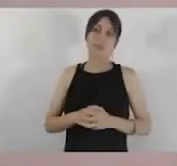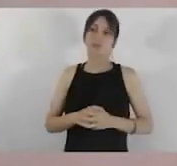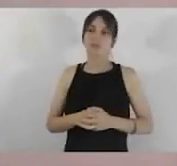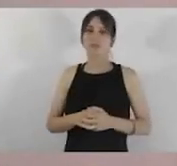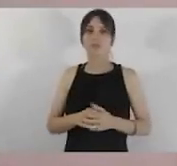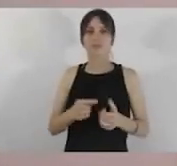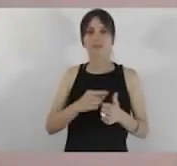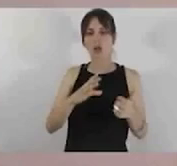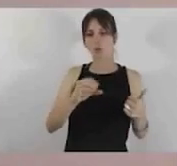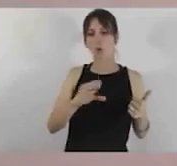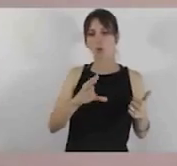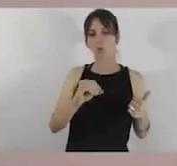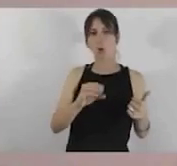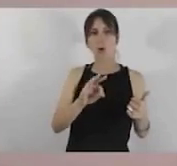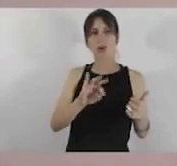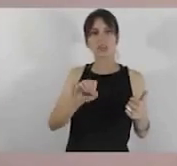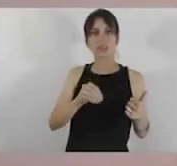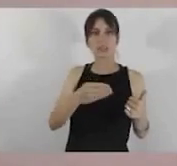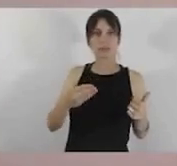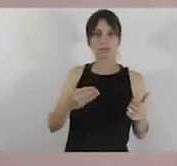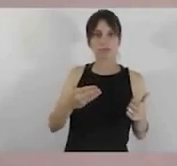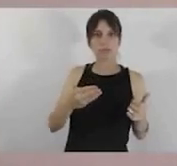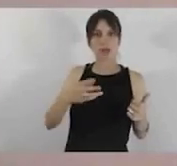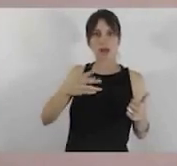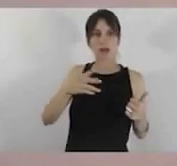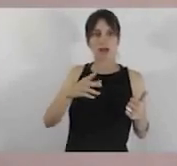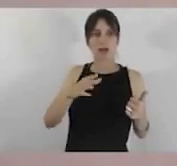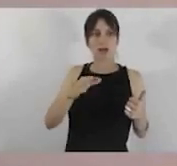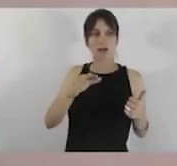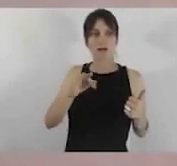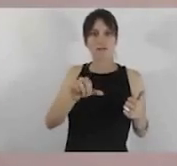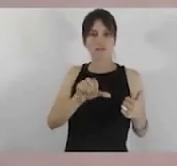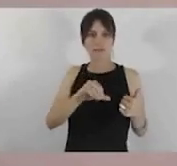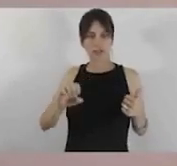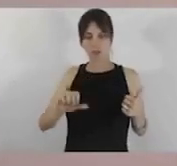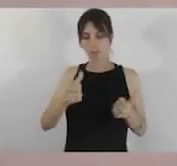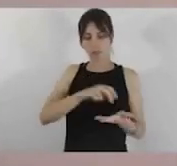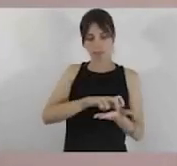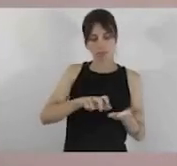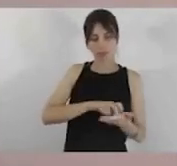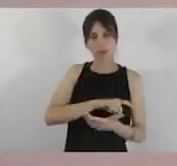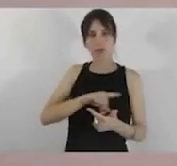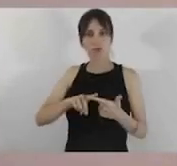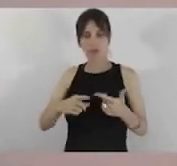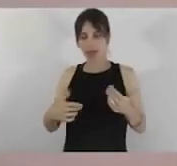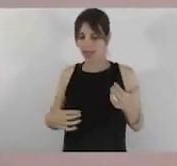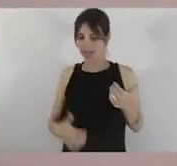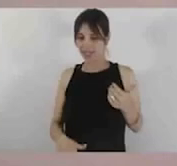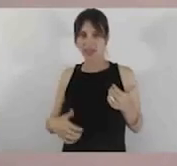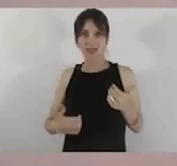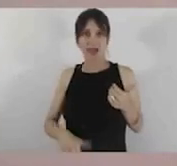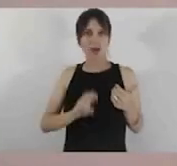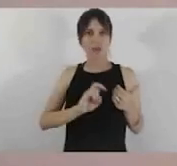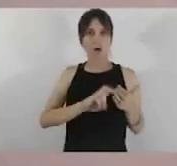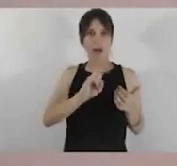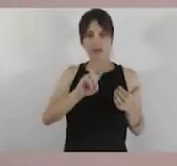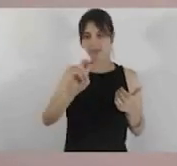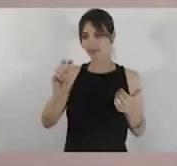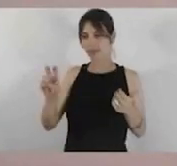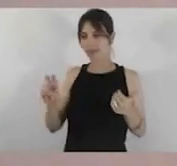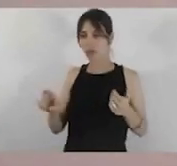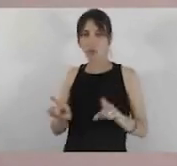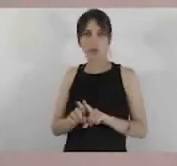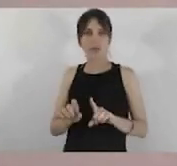Coco Team 13, qui est basée dans le premier, et Guitare Nomade, qui est basée aussi dans le